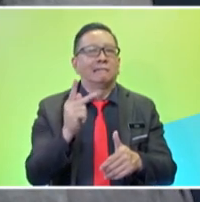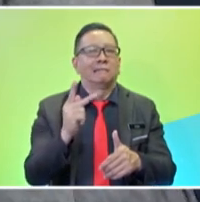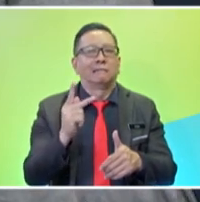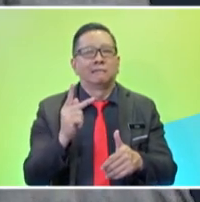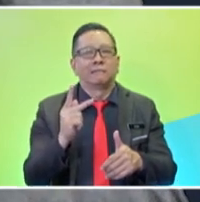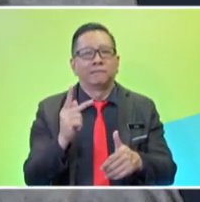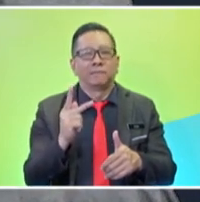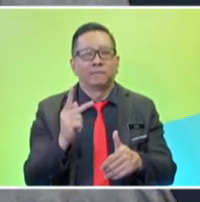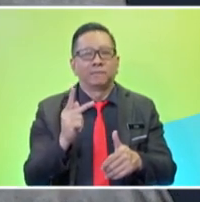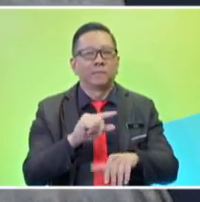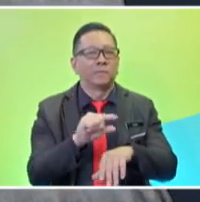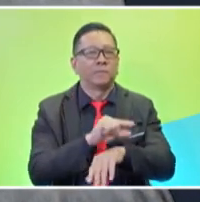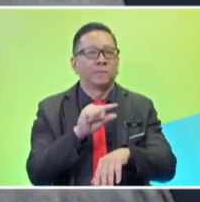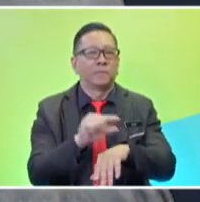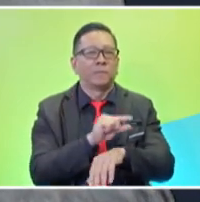menggunakan